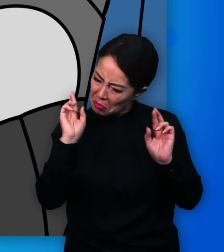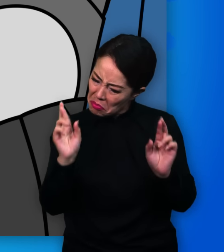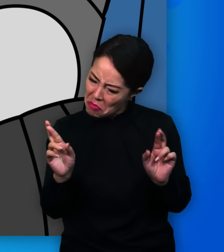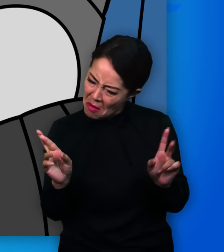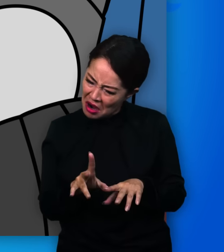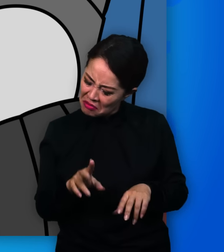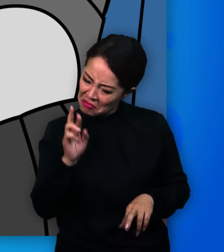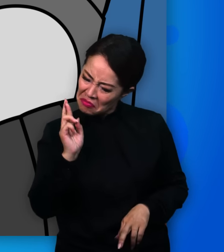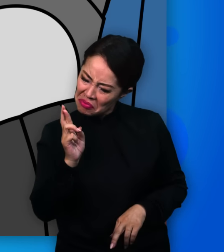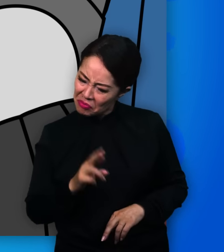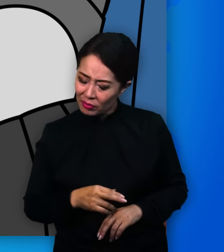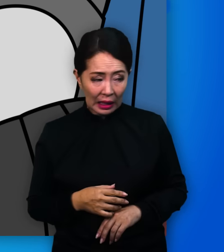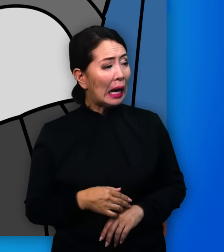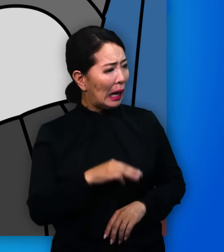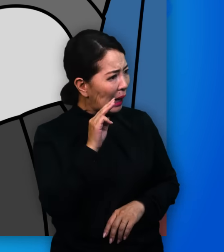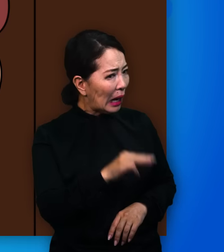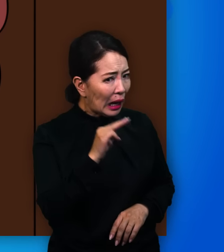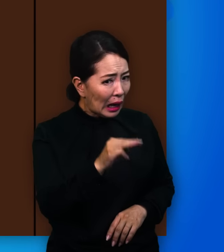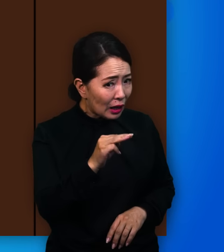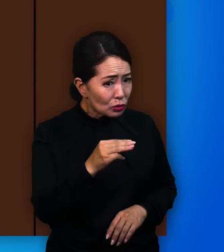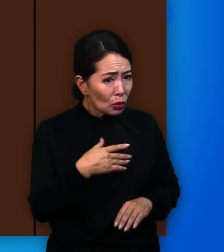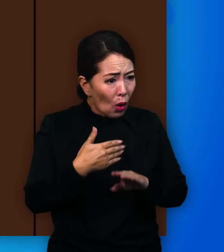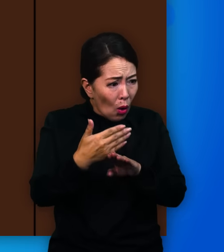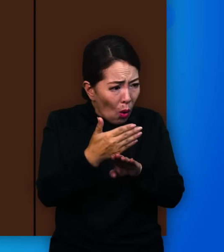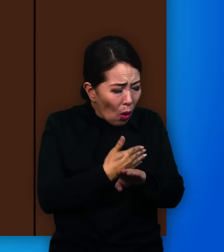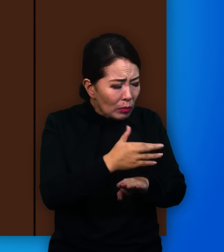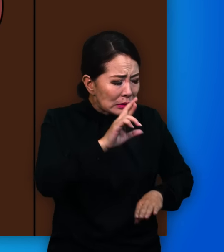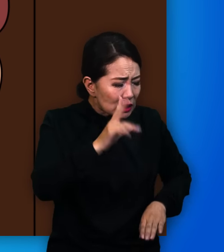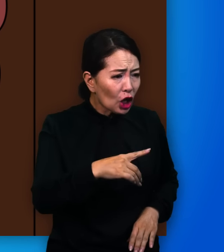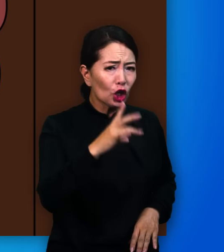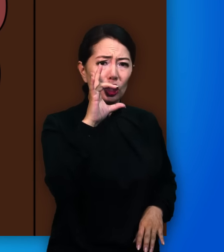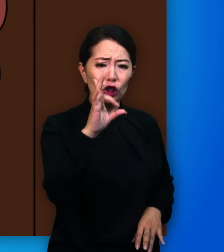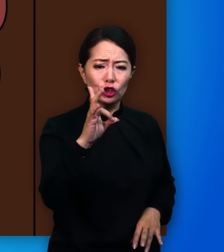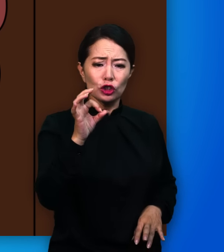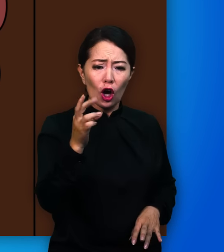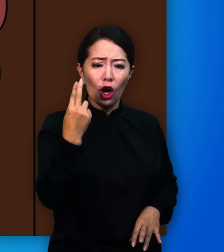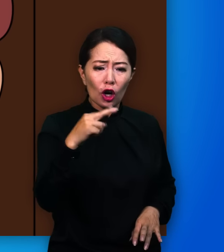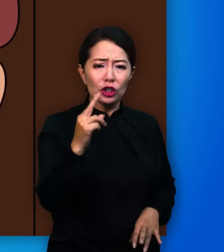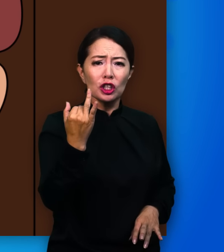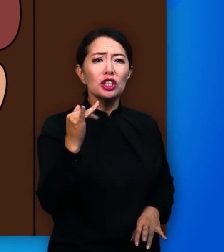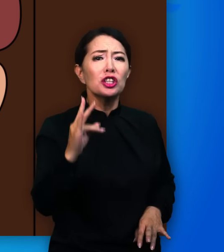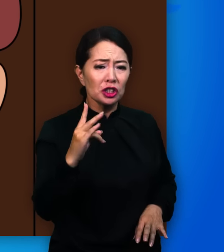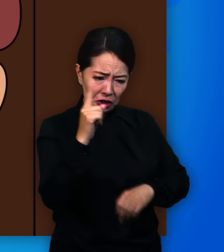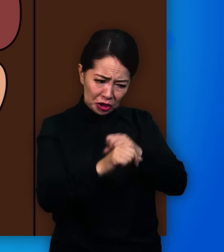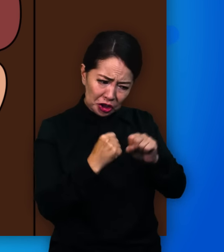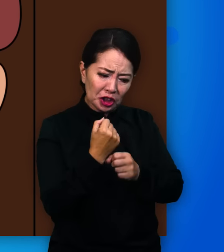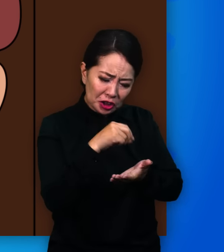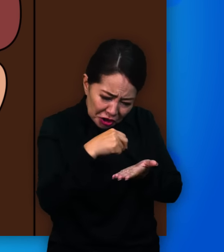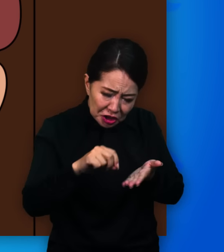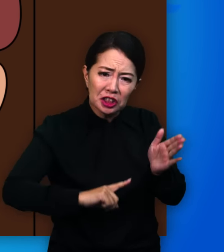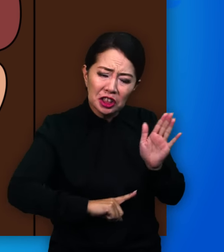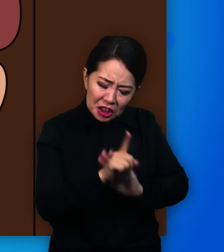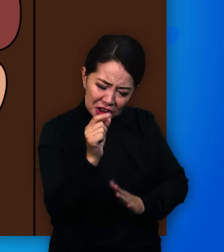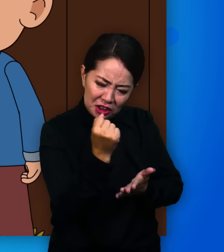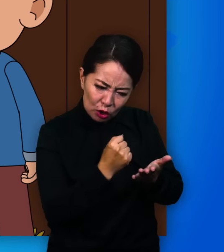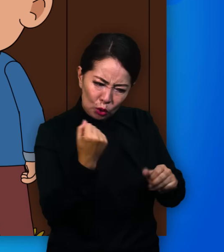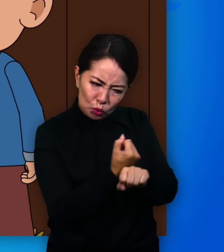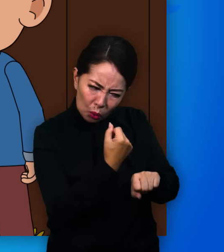Тийм юм байхгүй хаа. Ноднон гэсэн их сонирн байна. Бүгдээрээ дагъя. Тэгээ.